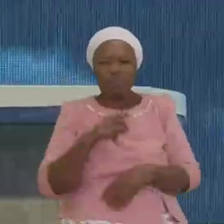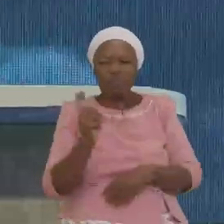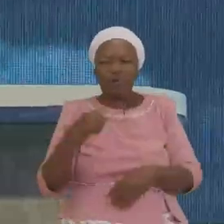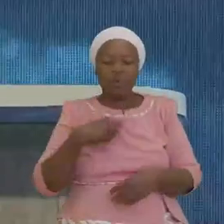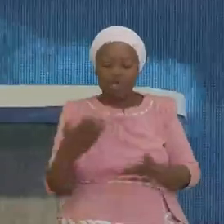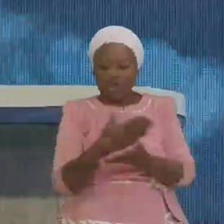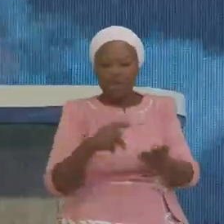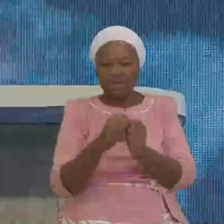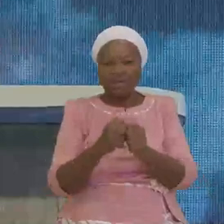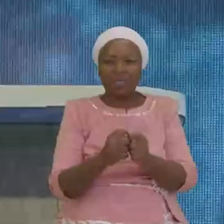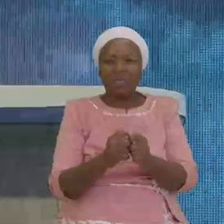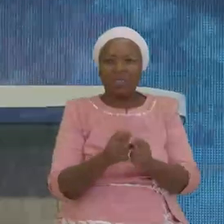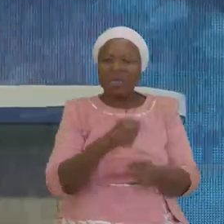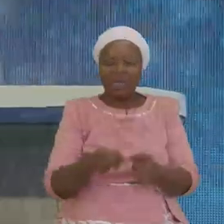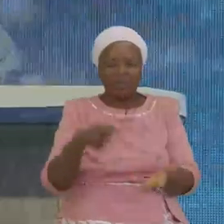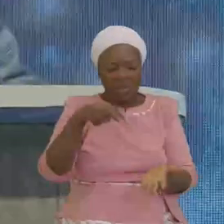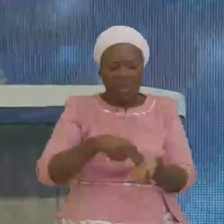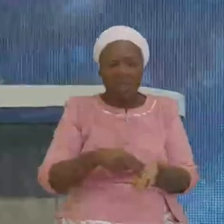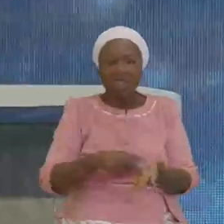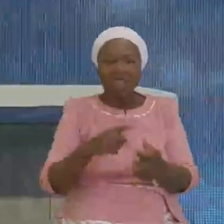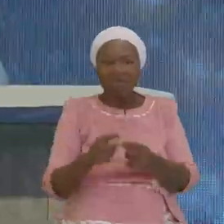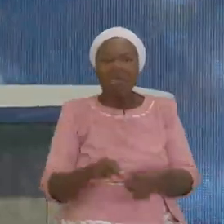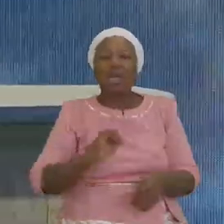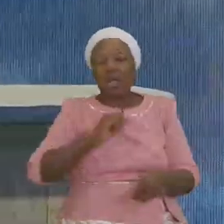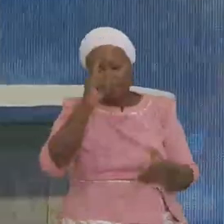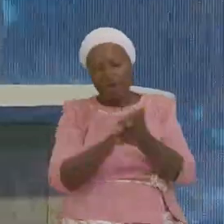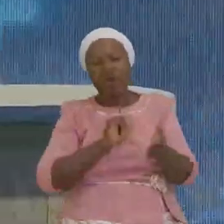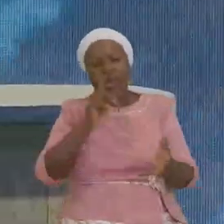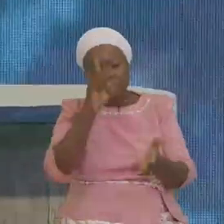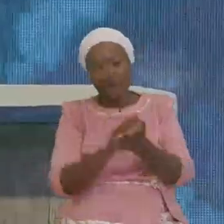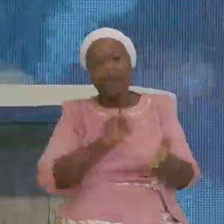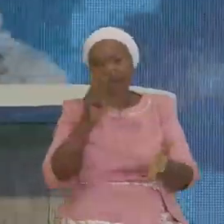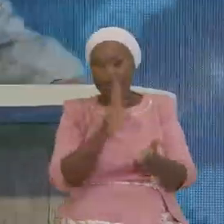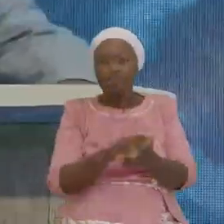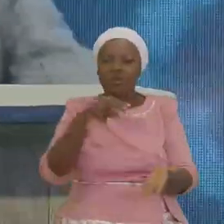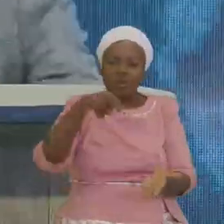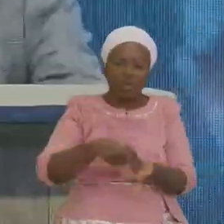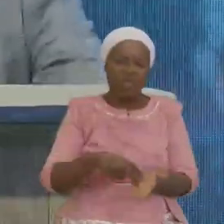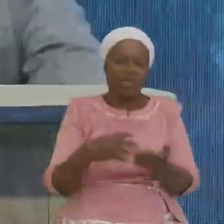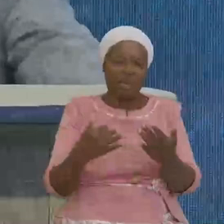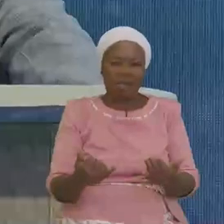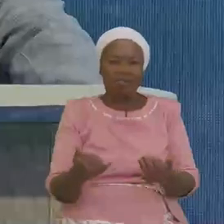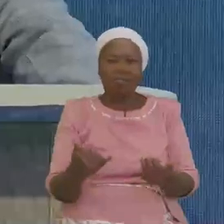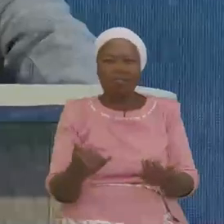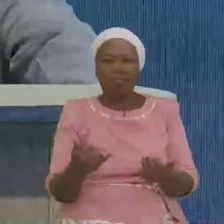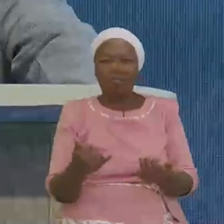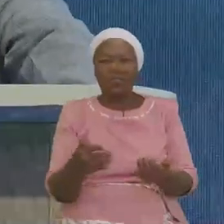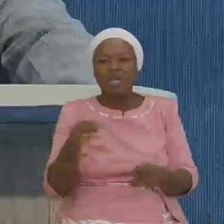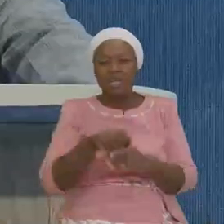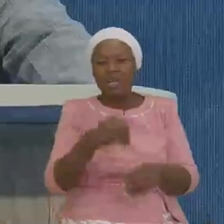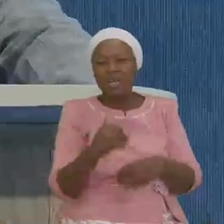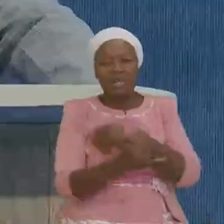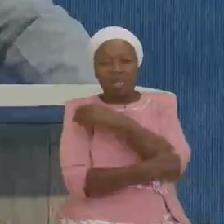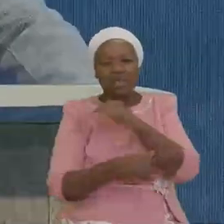Dans tout pays où on se rassemble, lève ta main. Je crois, où que tu te trouves dans ton pays,